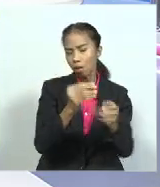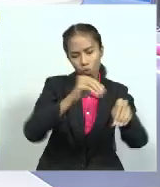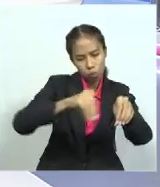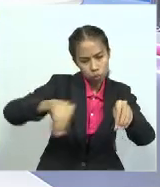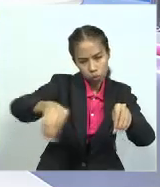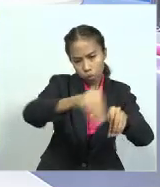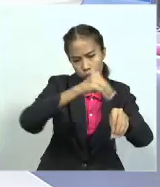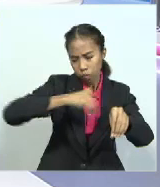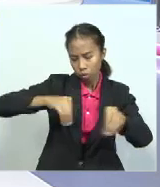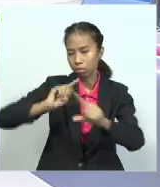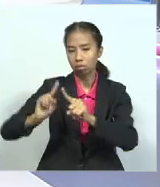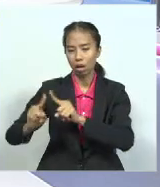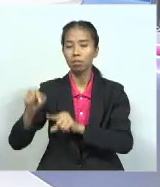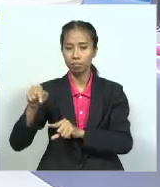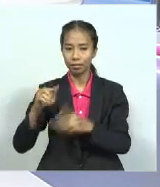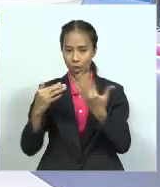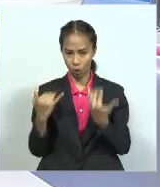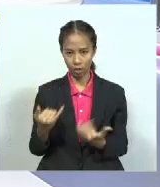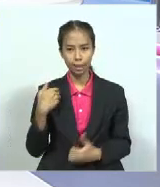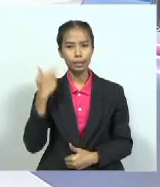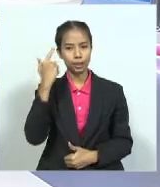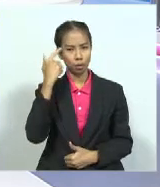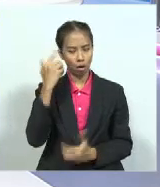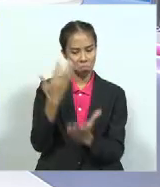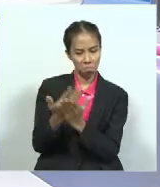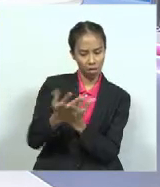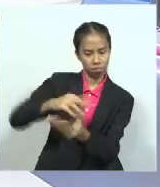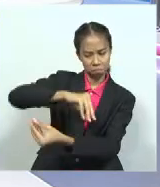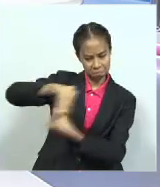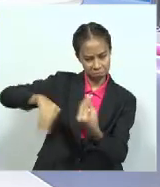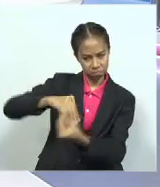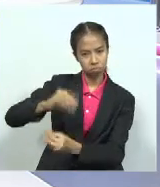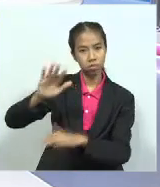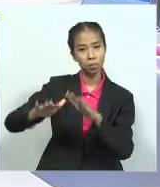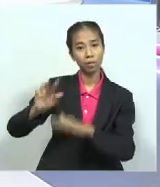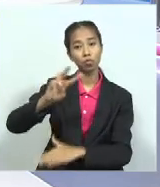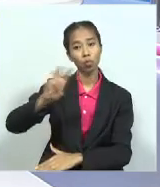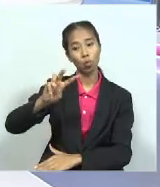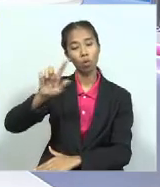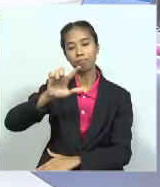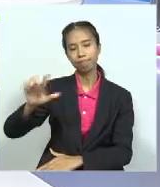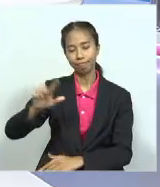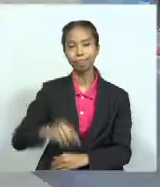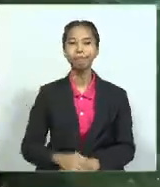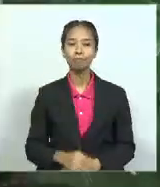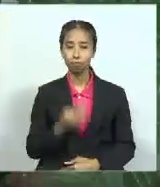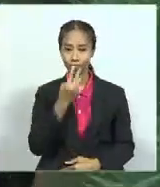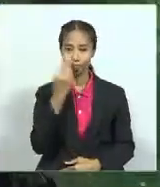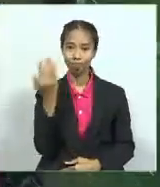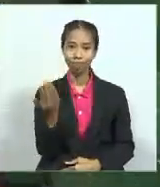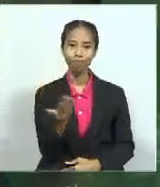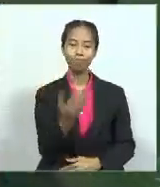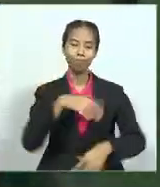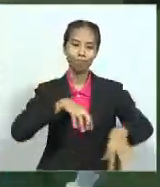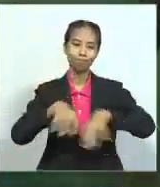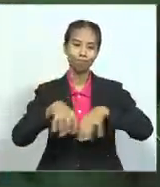ที่จะต้อนรับนักท่องเที่ยวคาดว่างานนี้น่าจะสร้างเม็ดเงินได้ในพื้นที่มากกว่า200ล้านบาทค่ะไปดูบรรยากาศ